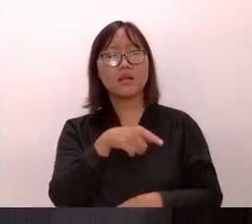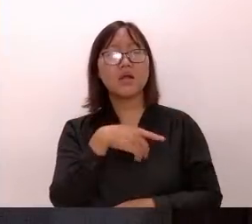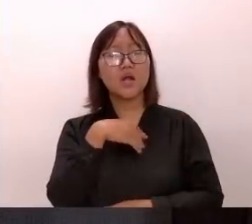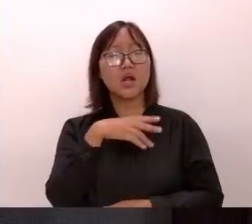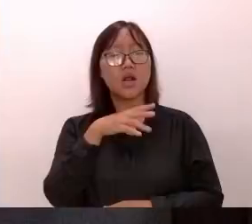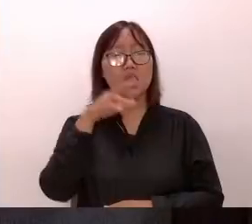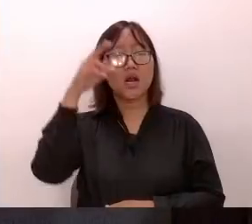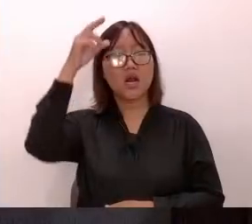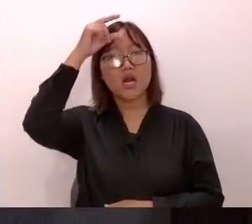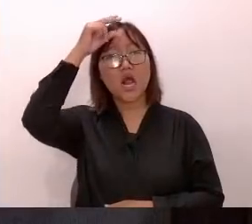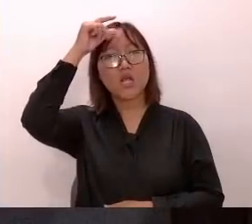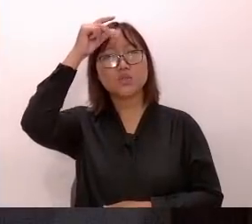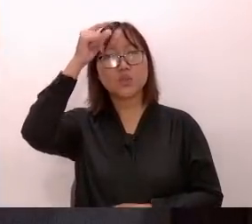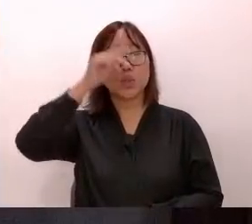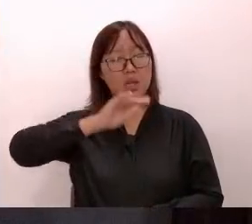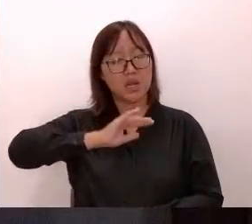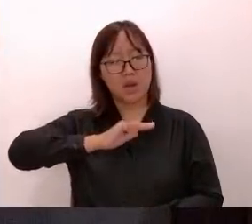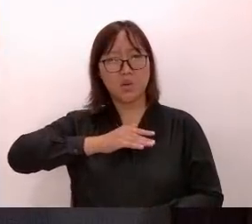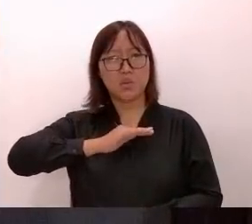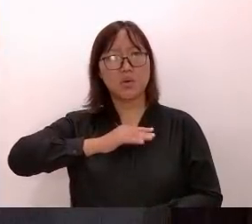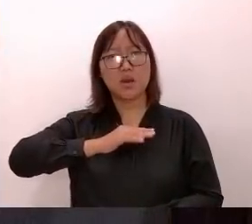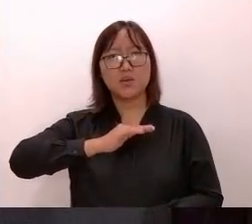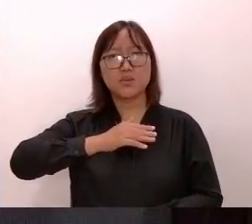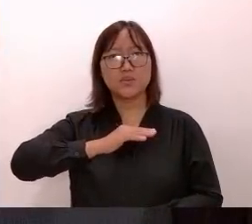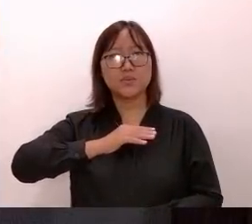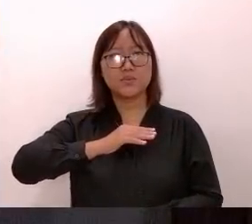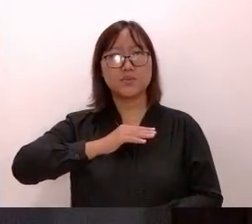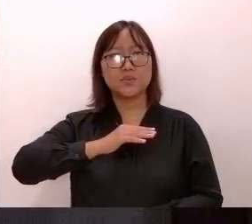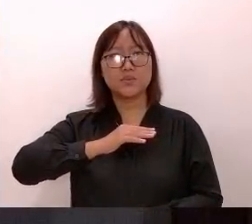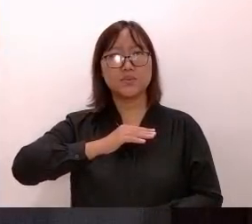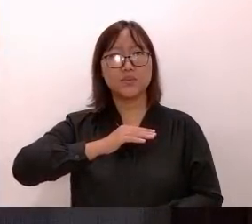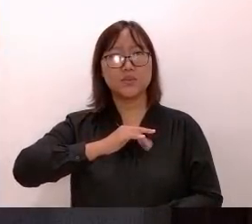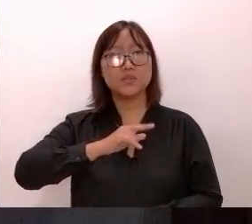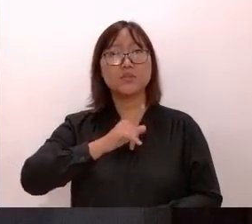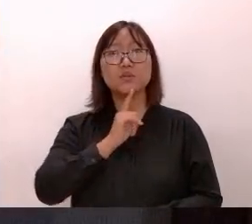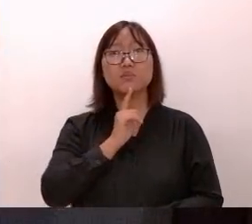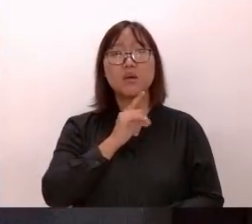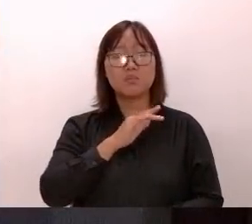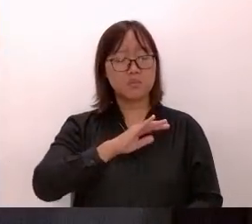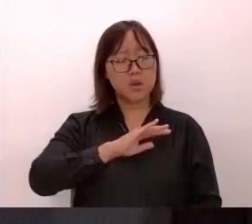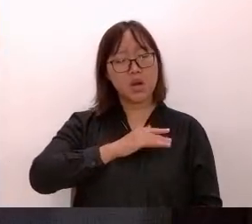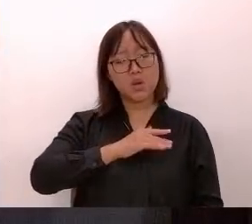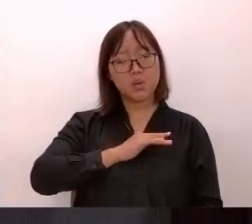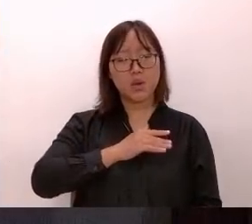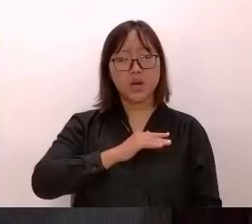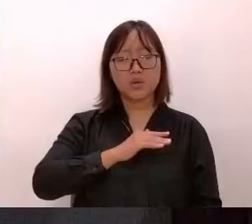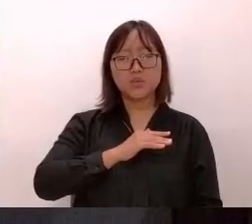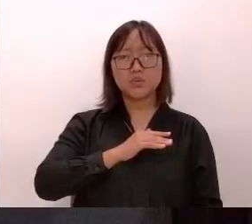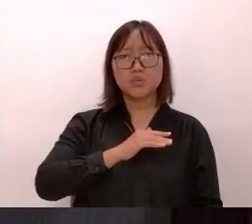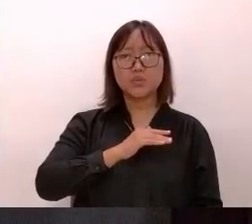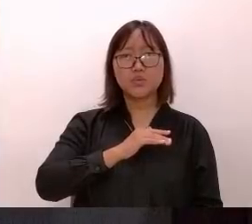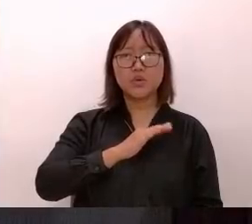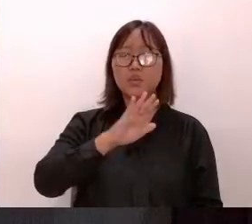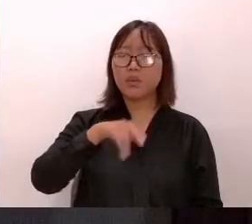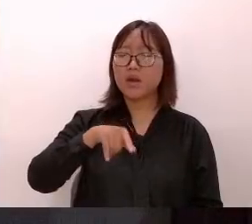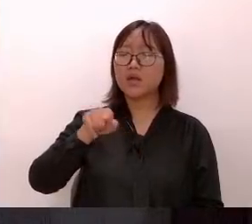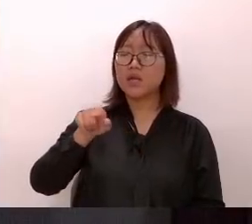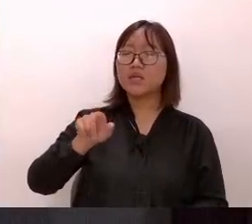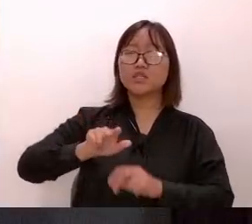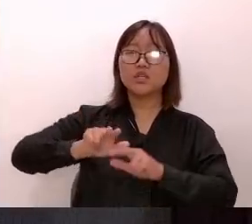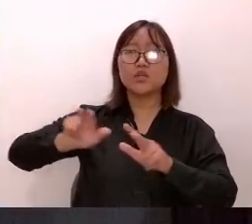banyak kita merenungkan Thomas yang ragu-ragu daripada kerahiman Ilahi yang ditawarkan Yesus dalam Injil hari